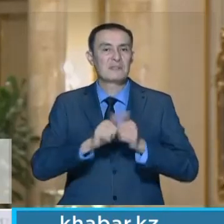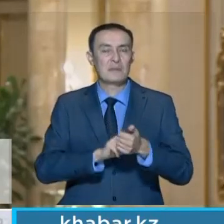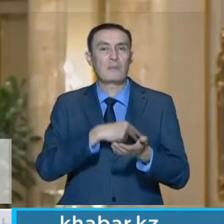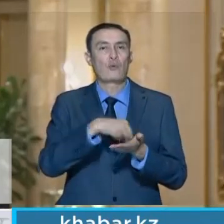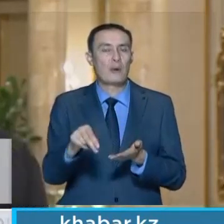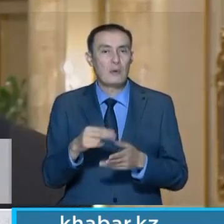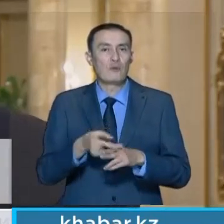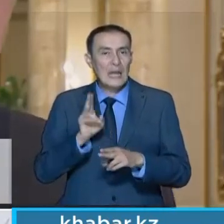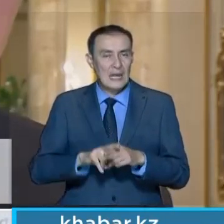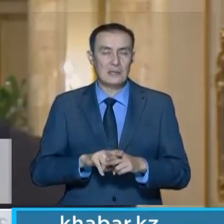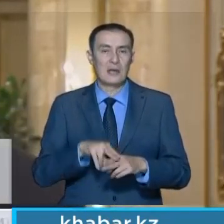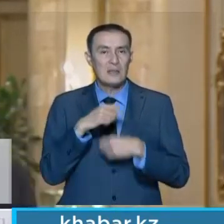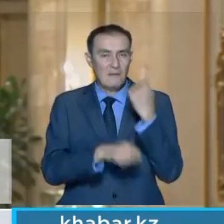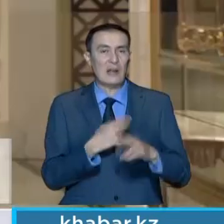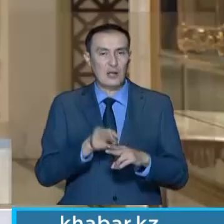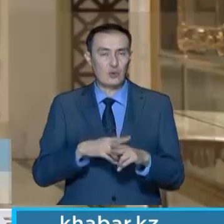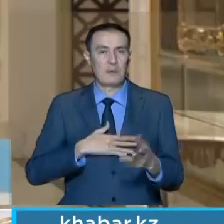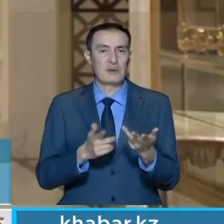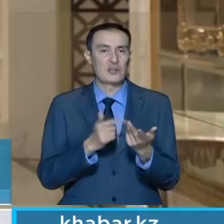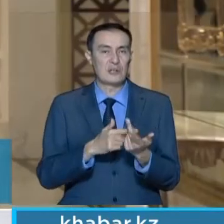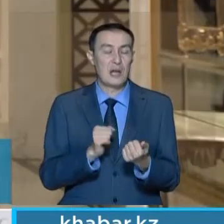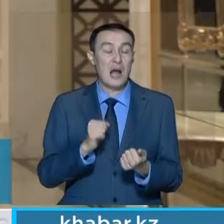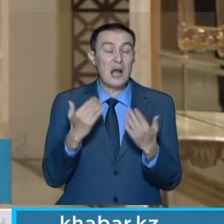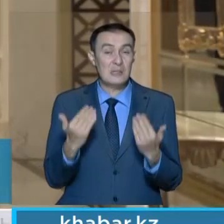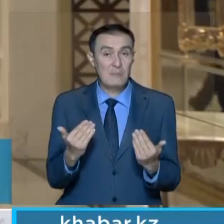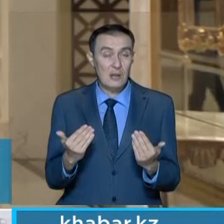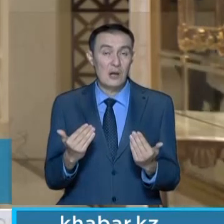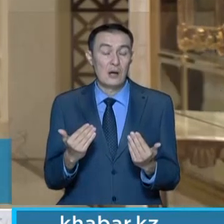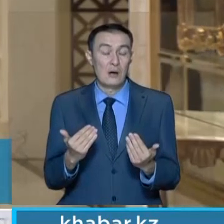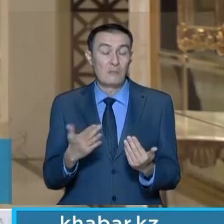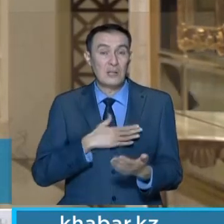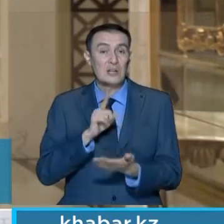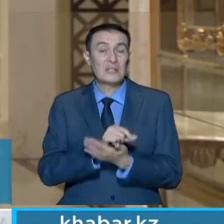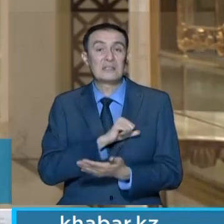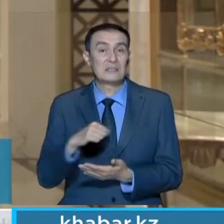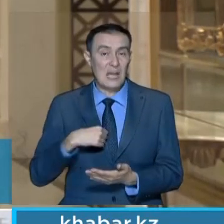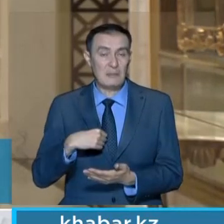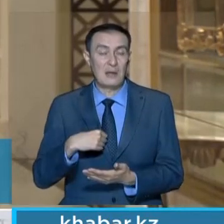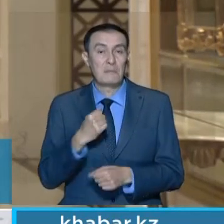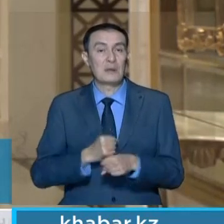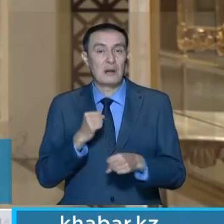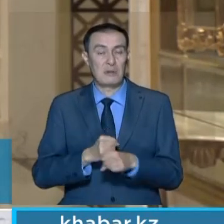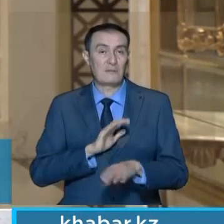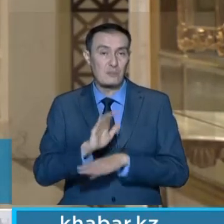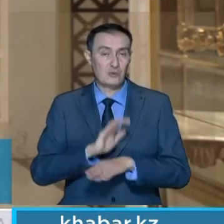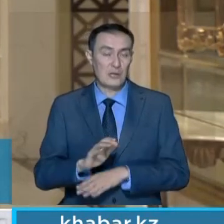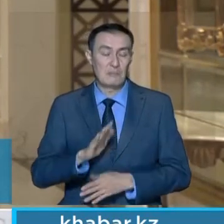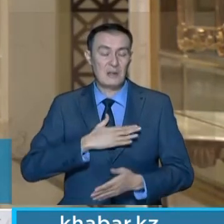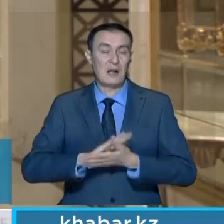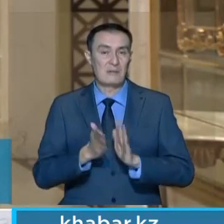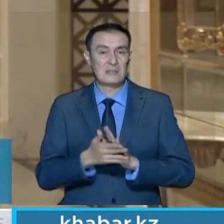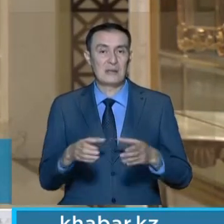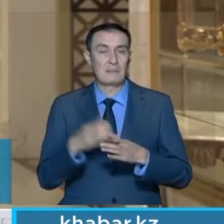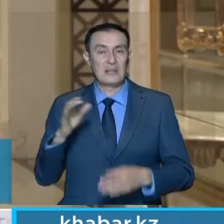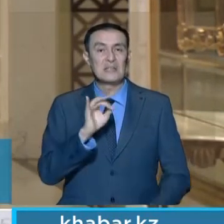импортируем как раз вот те продукты, о которых я сказал. Тогда как логика подскажет, что надо пароксилол дальше перерабатывать в стране. И вот мы договорились с